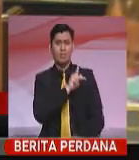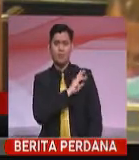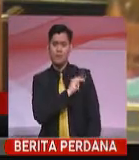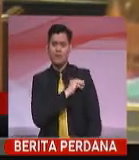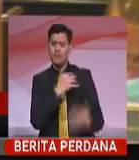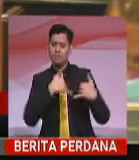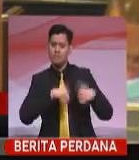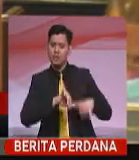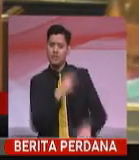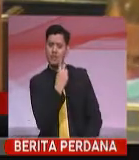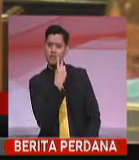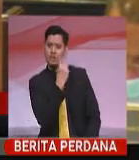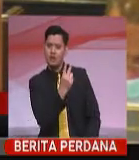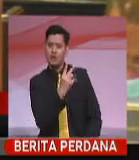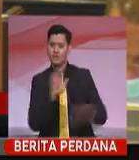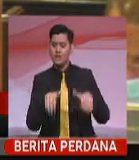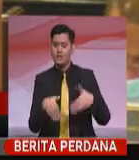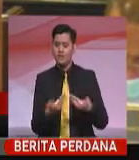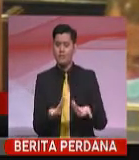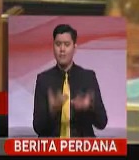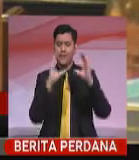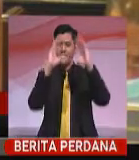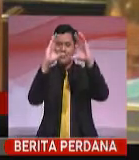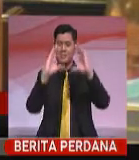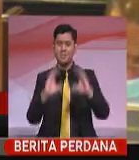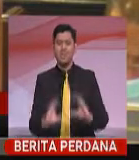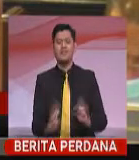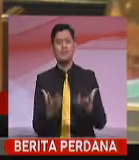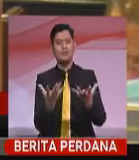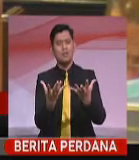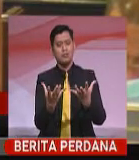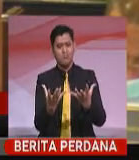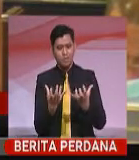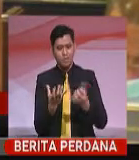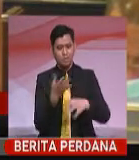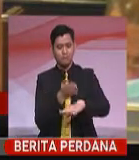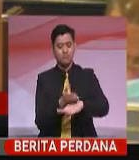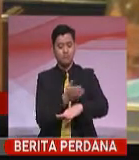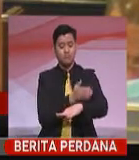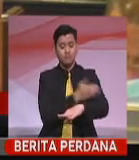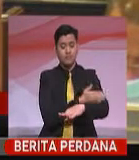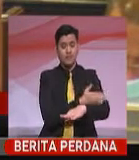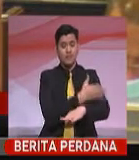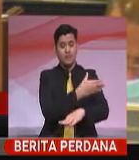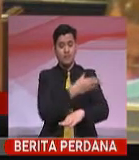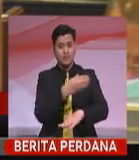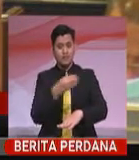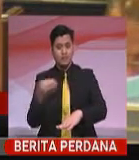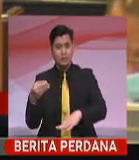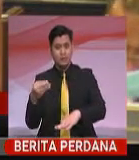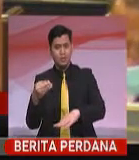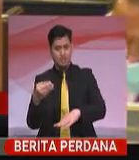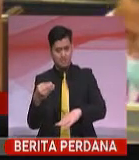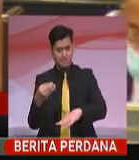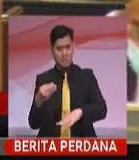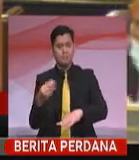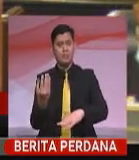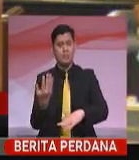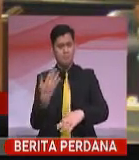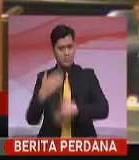melihat bagaimana cara untuk meningkatkan dan memperluaskan coverage